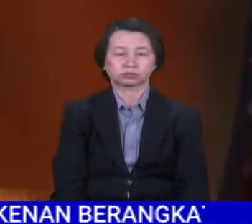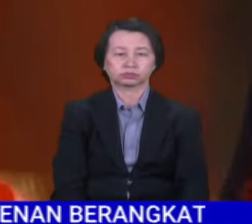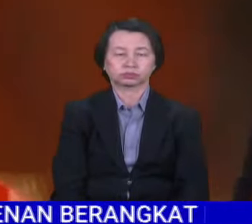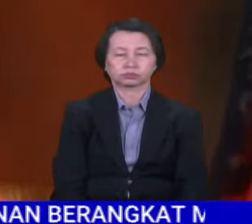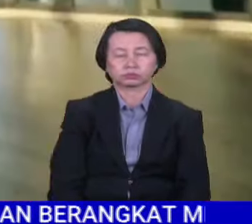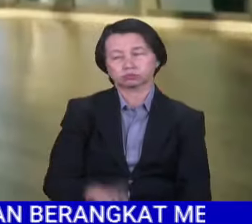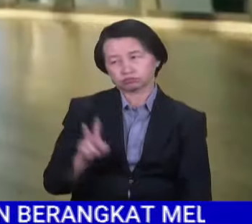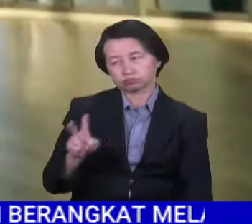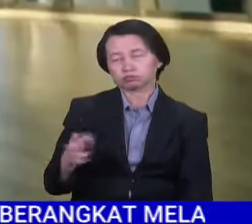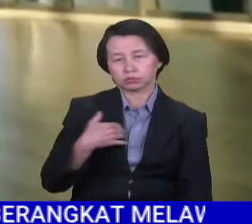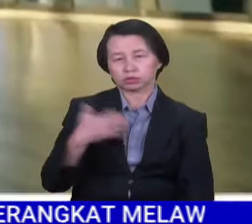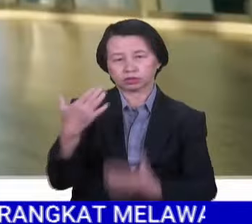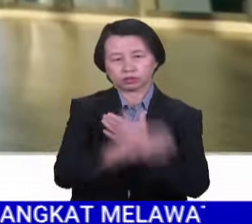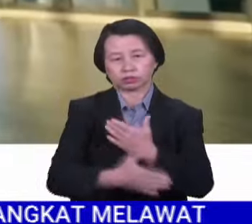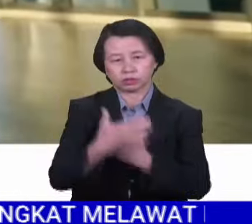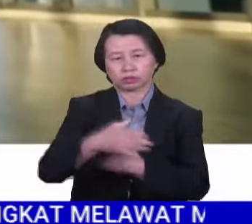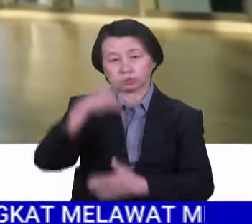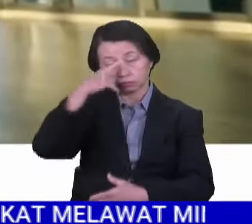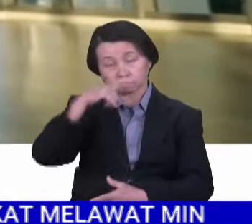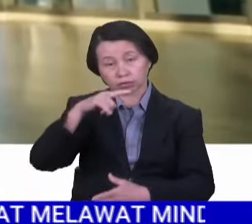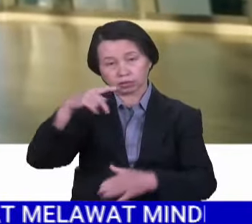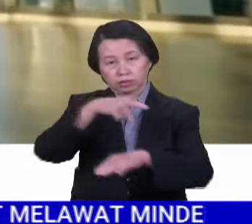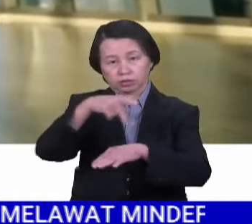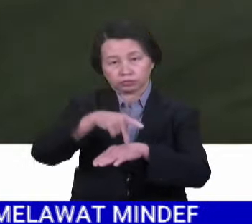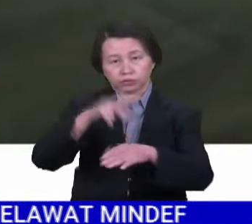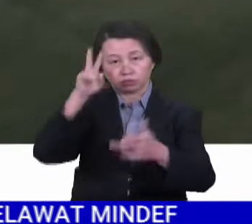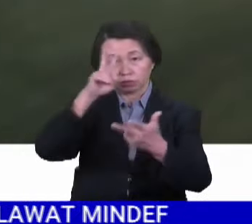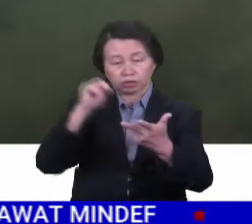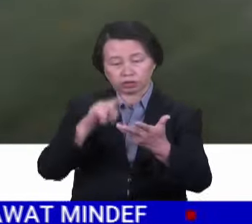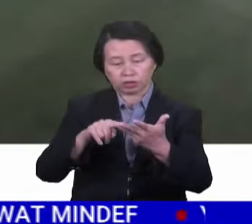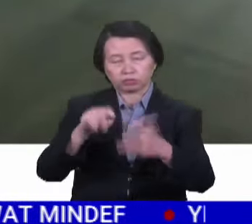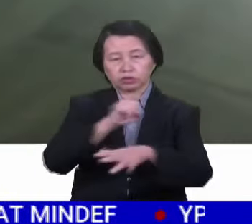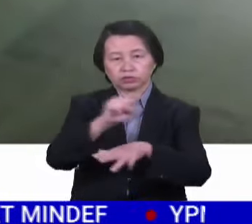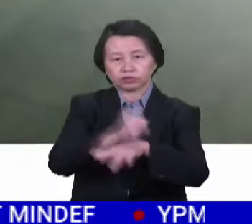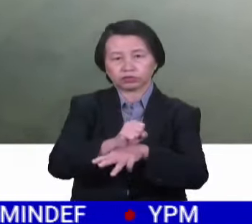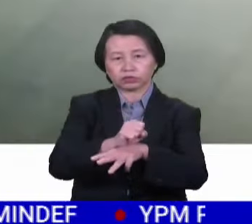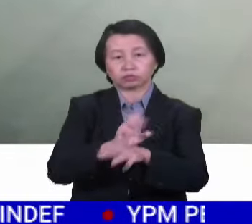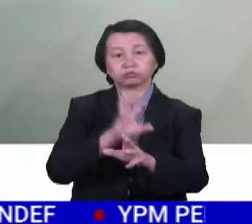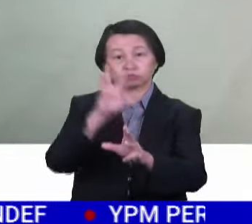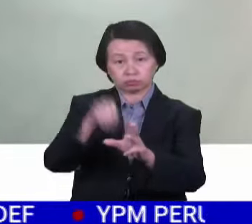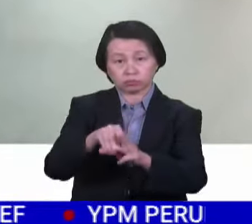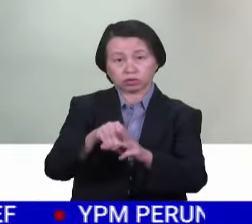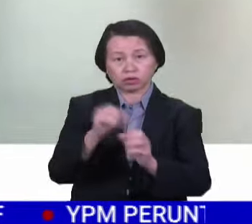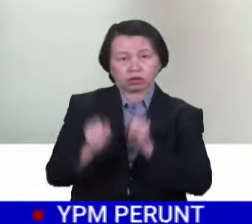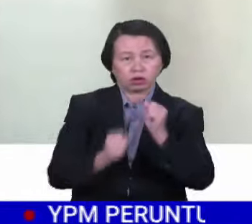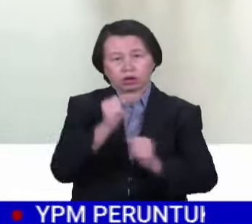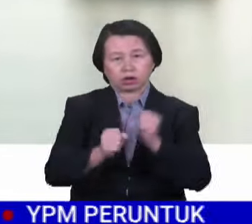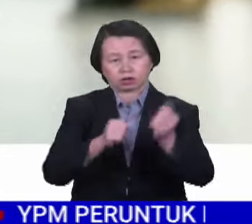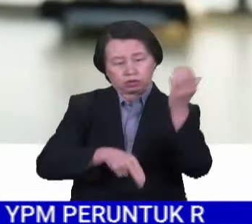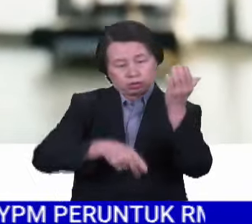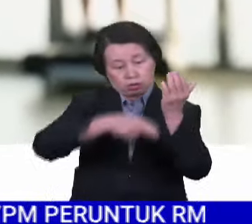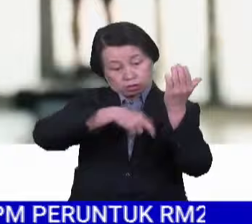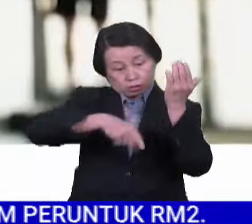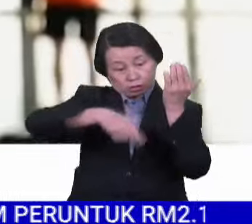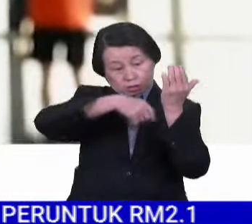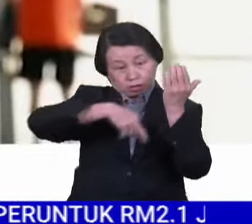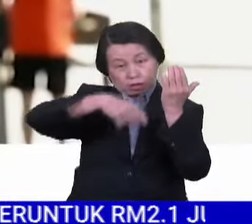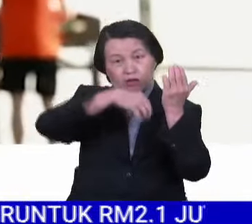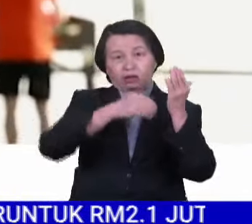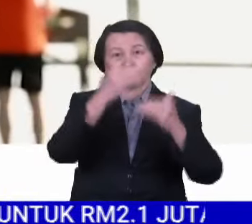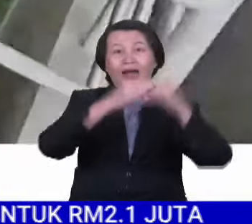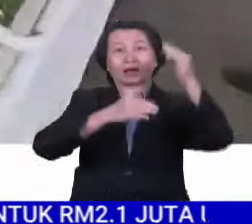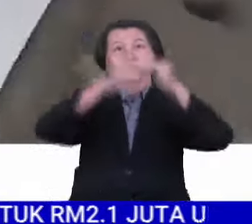memandangkan beberapa negara seperti Thailand dan Filipina Vietnam dan Singapura turut terlibat dalam larian menara waiting